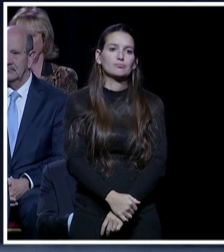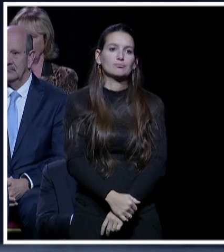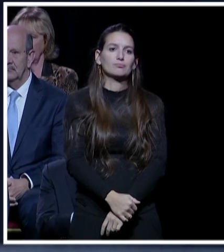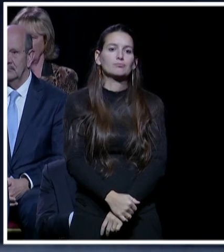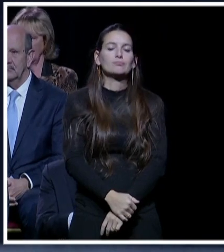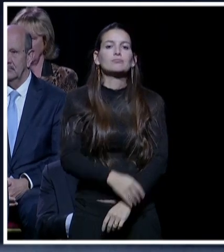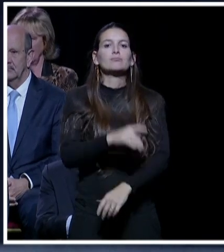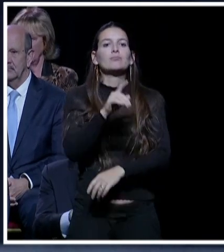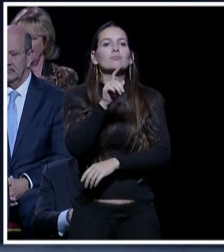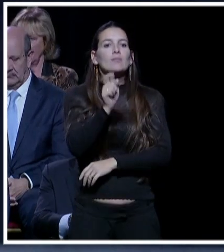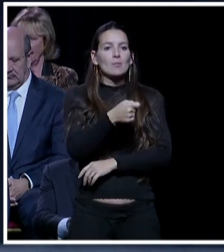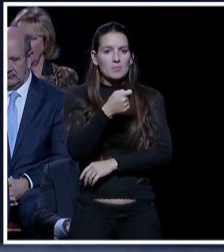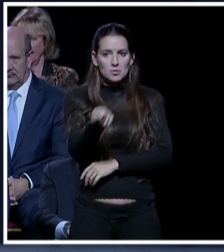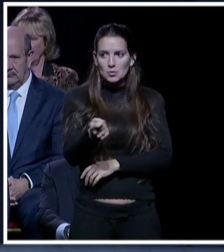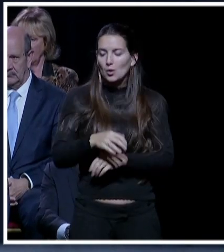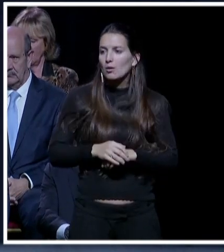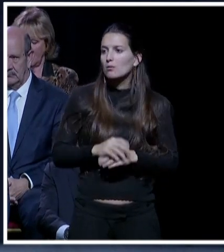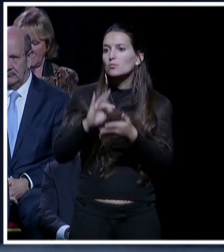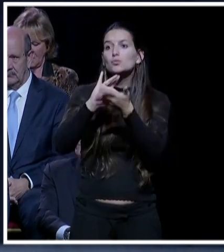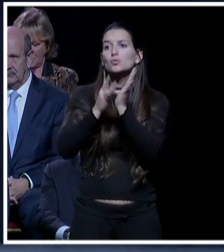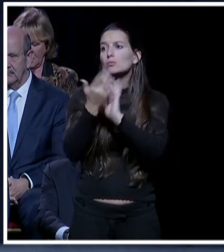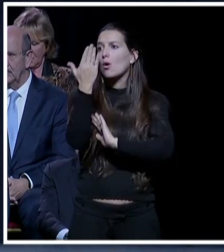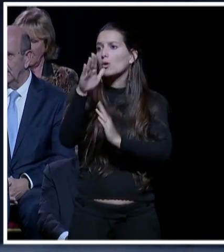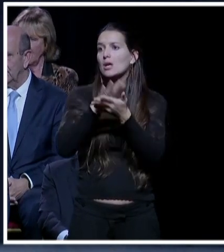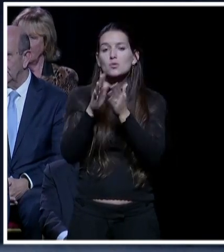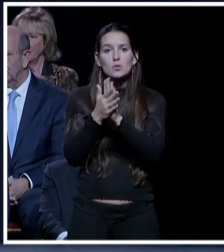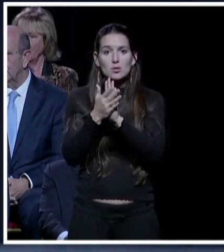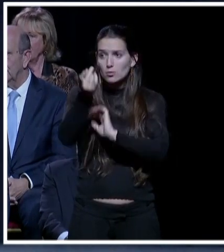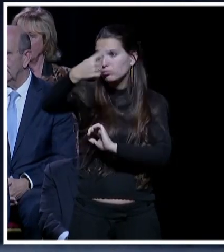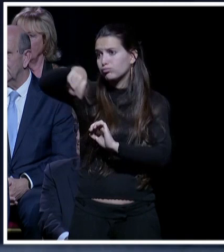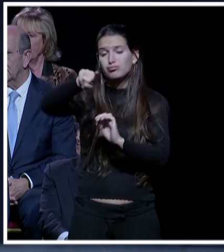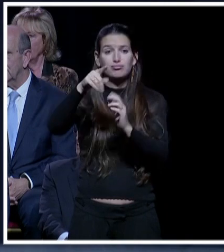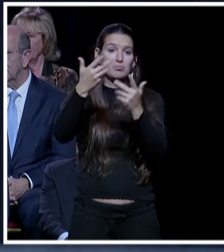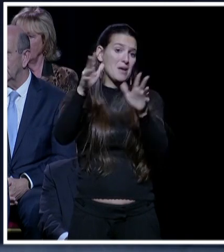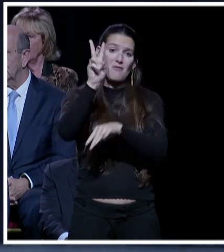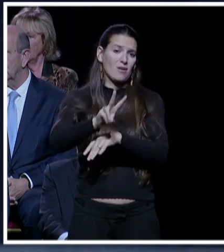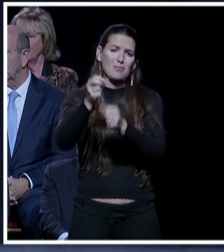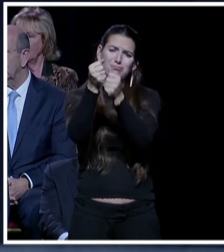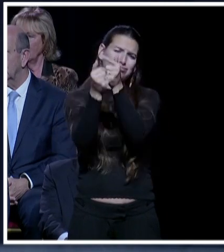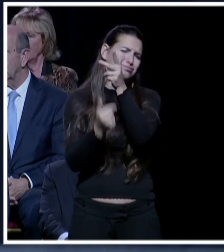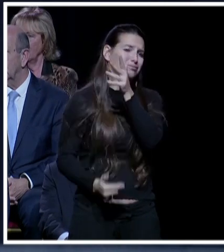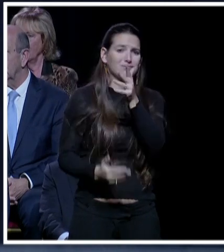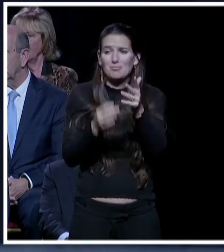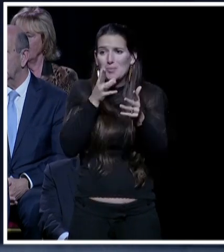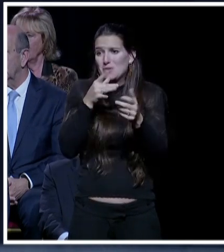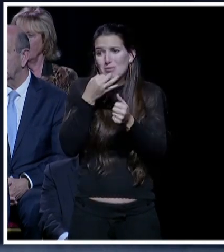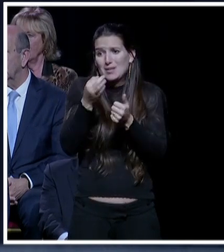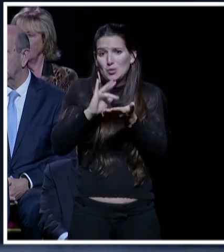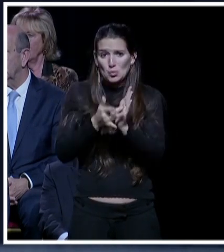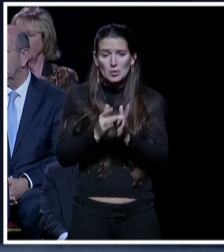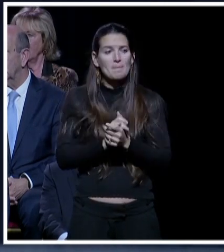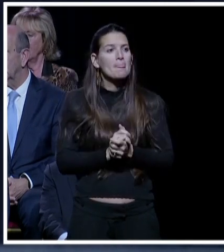Bien entendu, je remercie toutes les associations qui sont ici. Elles sont trop nombreuses, je ne pourrais pas les citer. Je voudrais saluer aussi